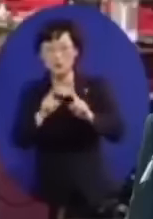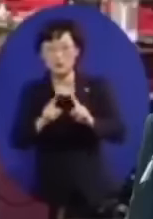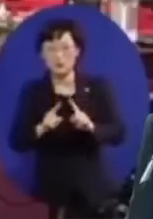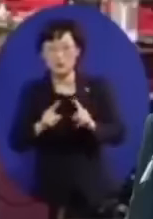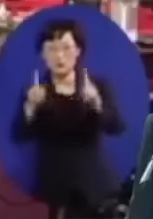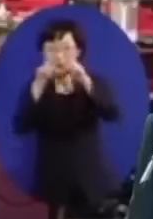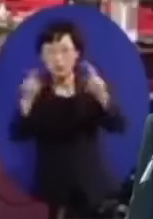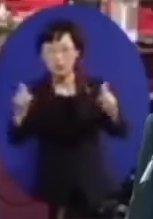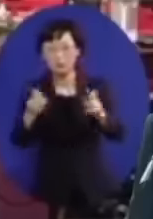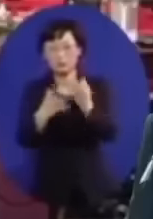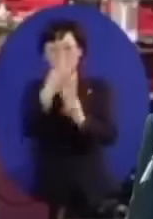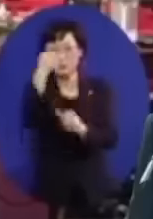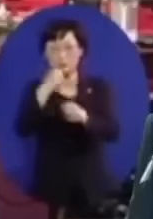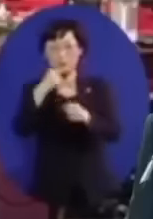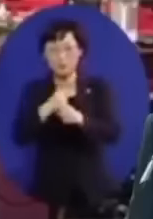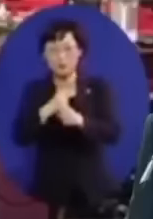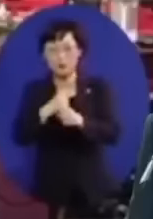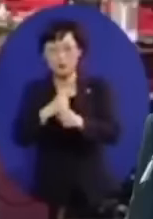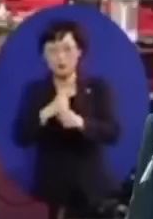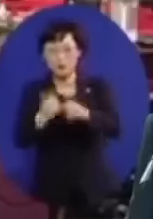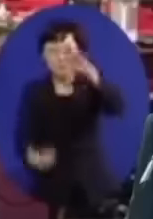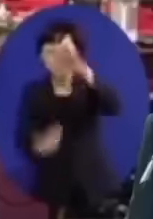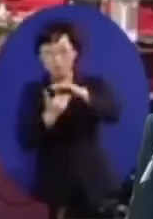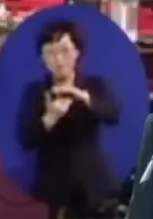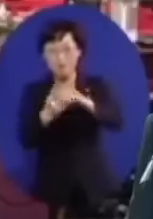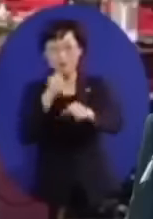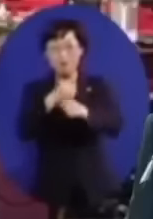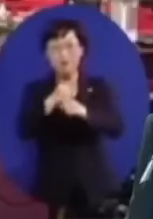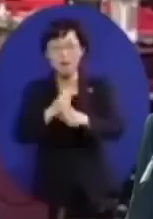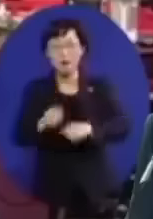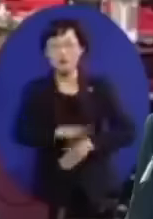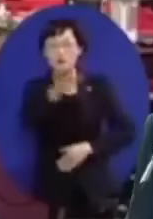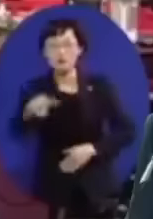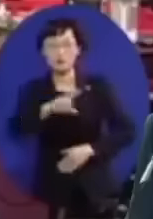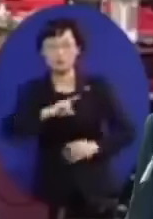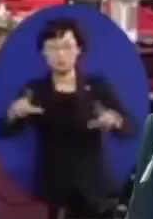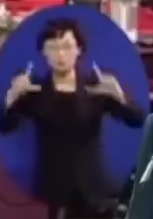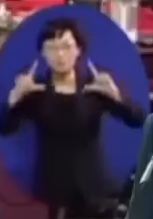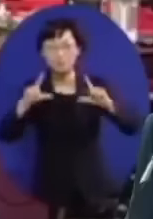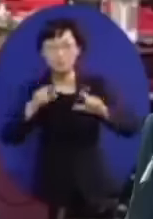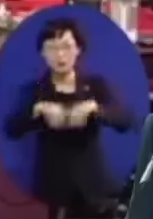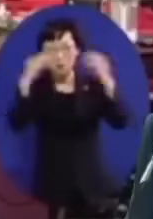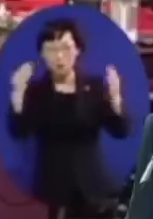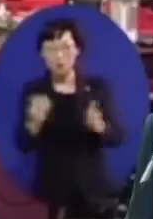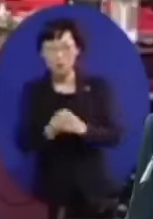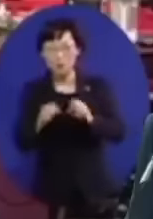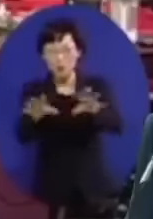탑을 건설하여 그 탑 꼭대기를 하늘에 닿게 하여 우리 이름을 내고 온 지면에 흩어짐을 면하자.